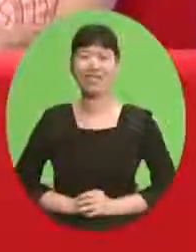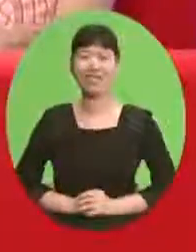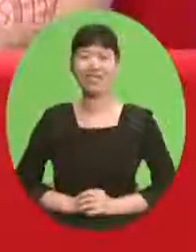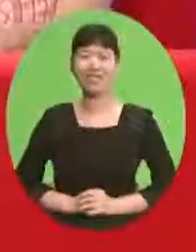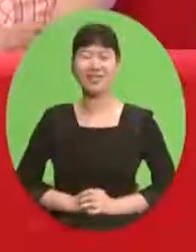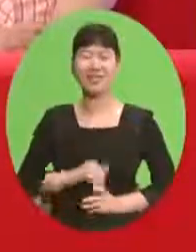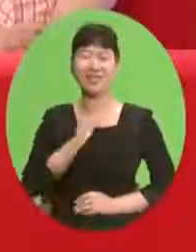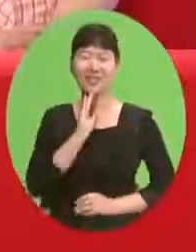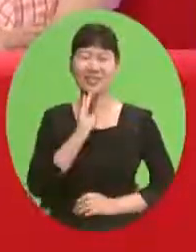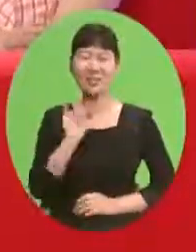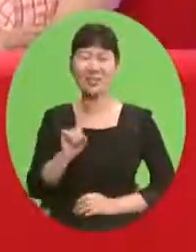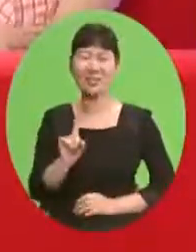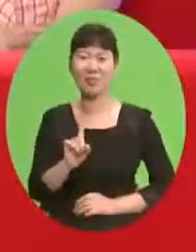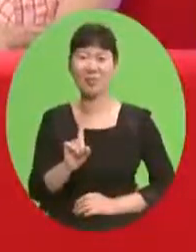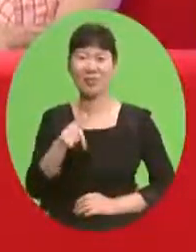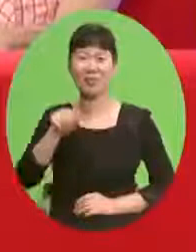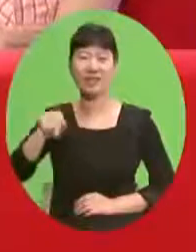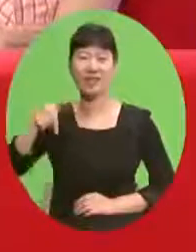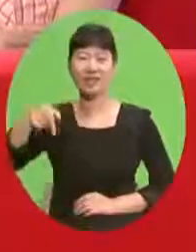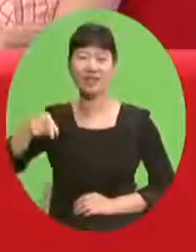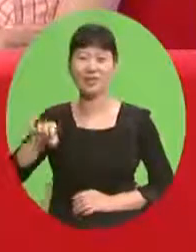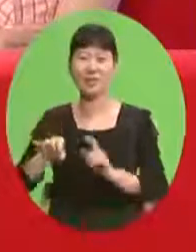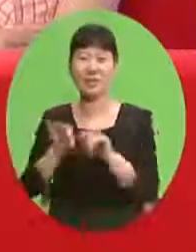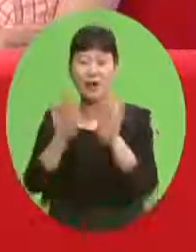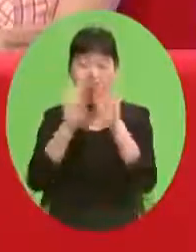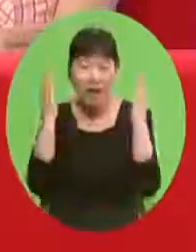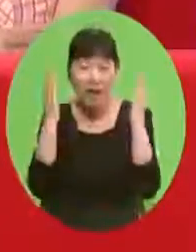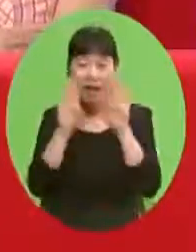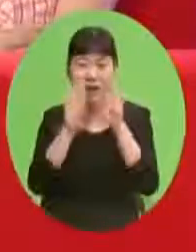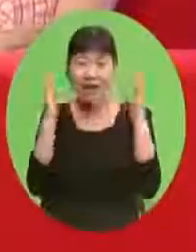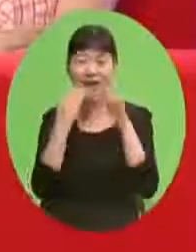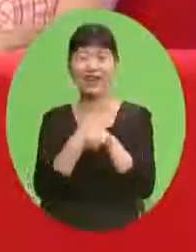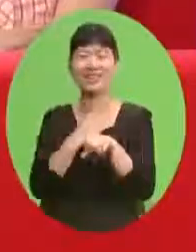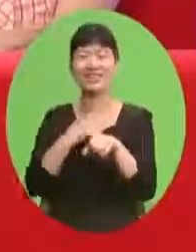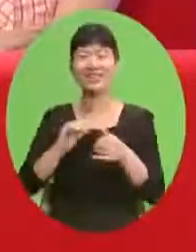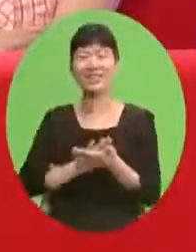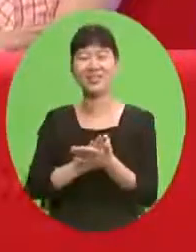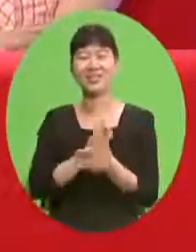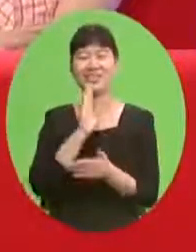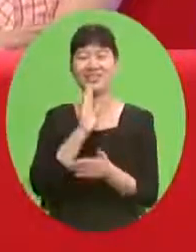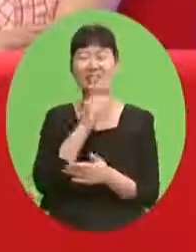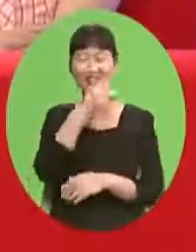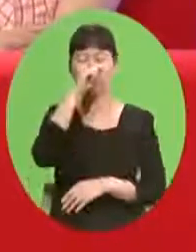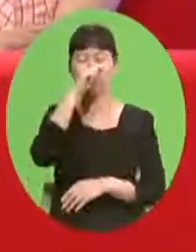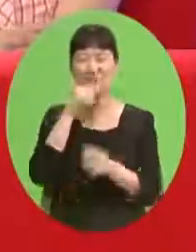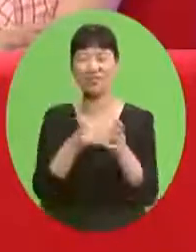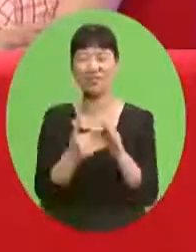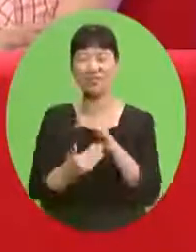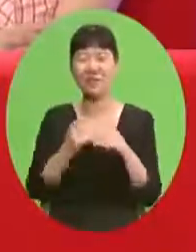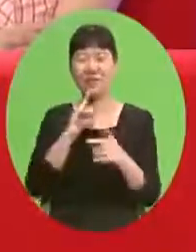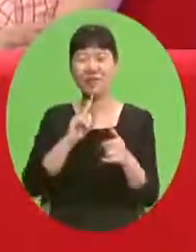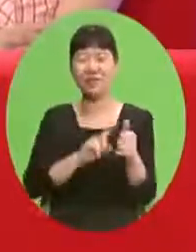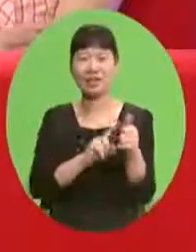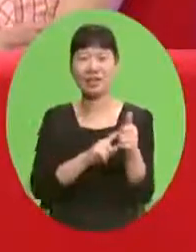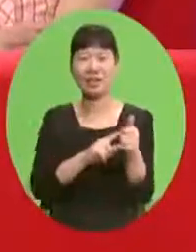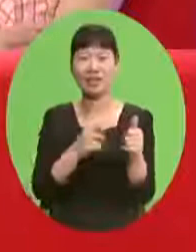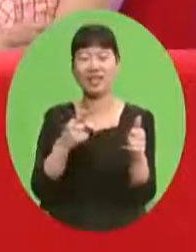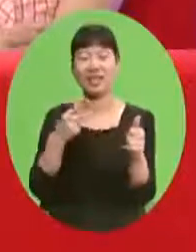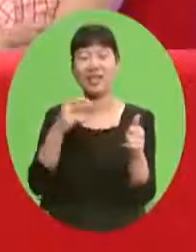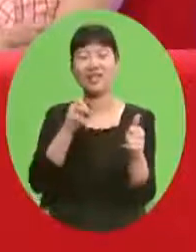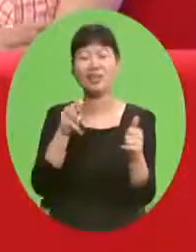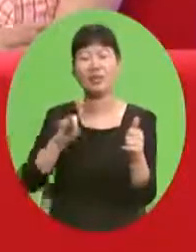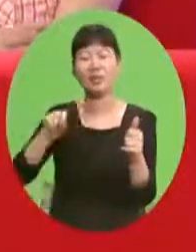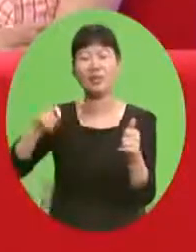근데 사실은 깍꿍 놀이 자체는 굉장히 좋은 놀이죠. 네. 그것이 이제 아까 말씀드린 대상 영속성이라든가